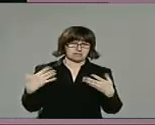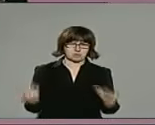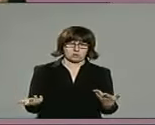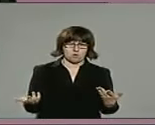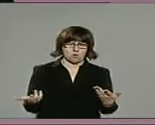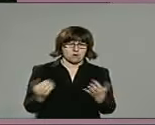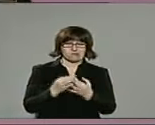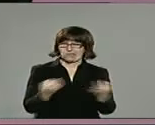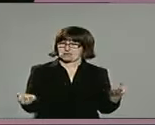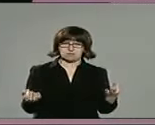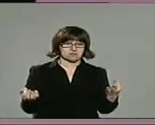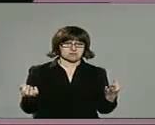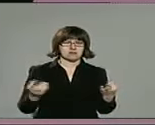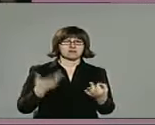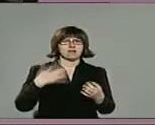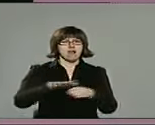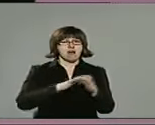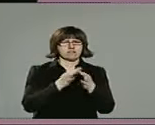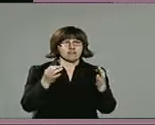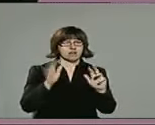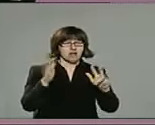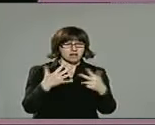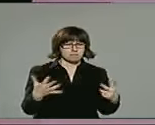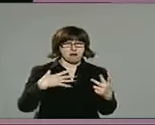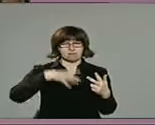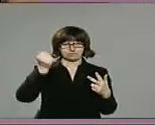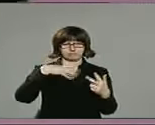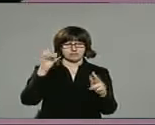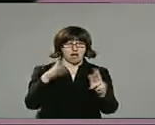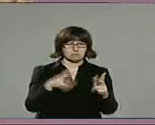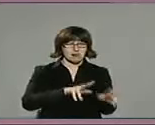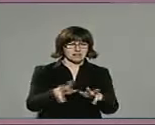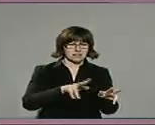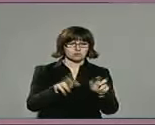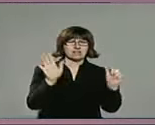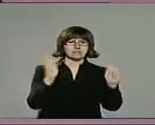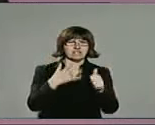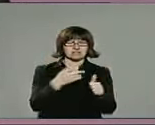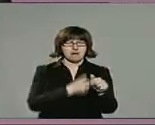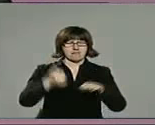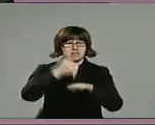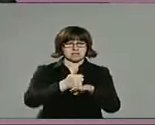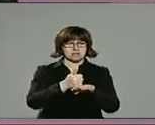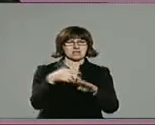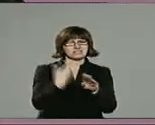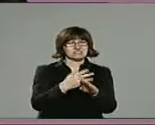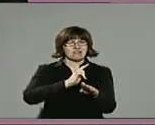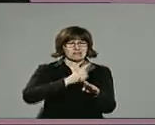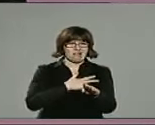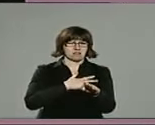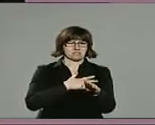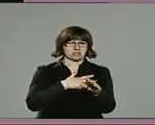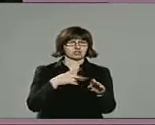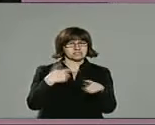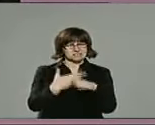ist eingetreten. 8 Landtagswahlen, 8-mal sind wir in der Regierung und 6-mal führen wir sie an. Das ist die Realität, die